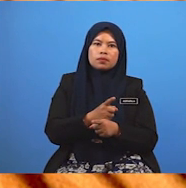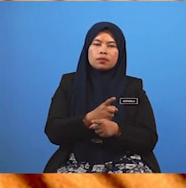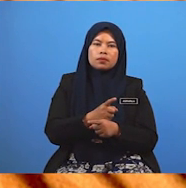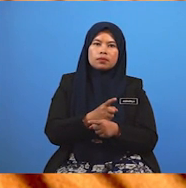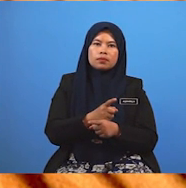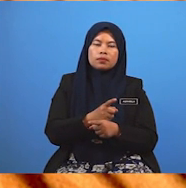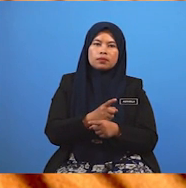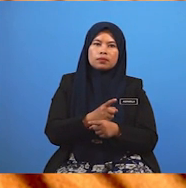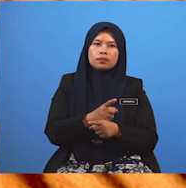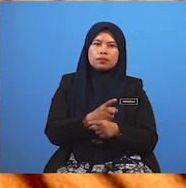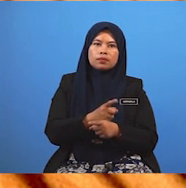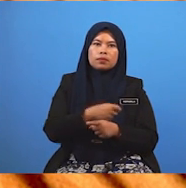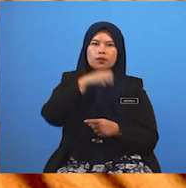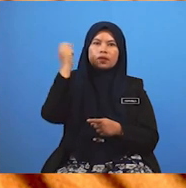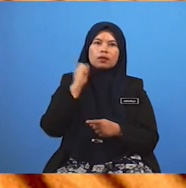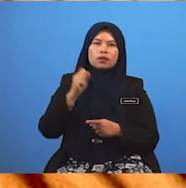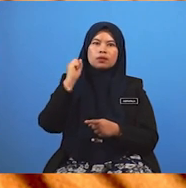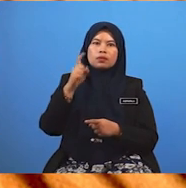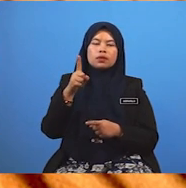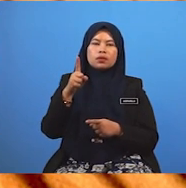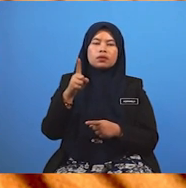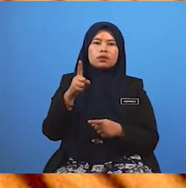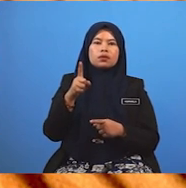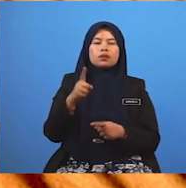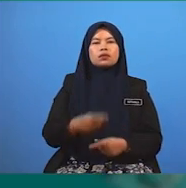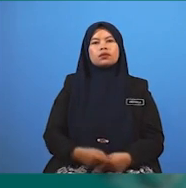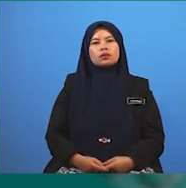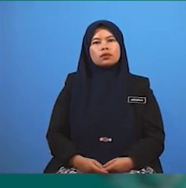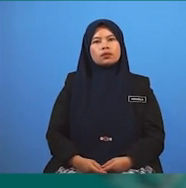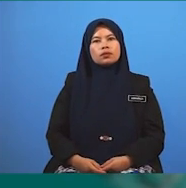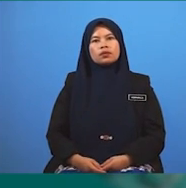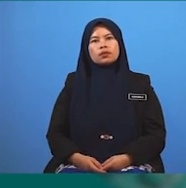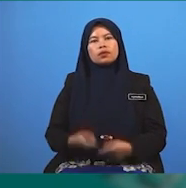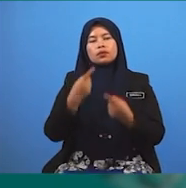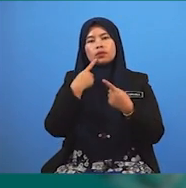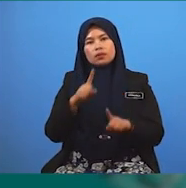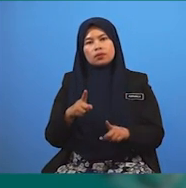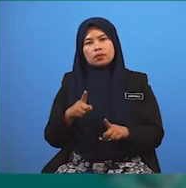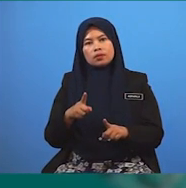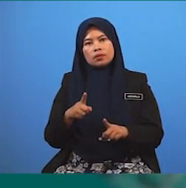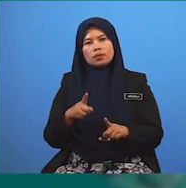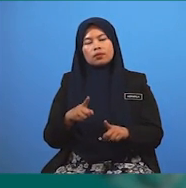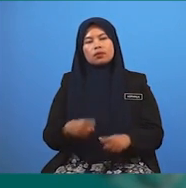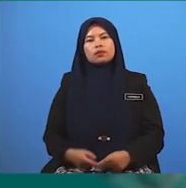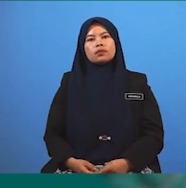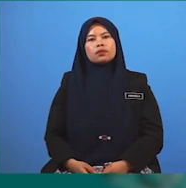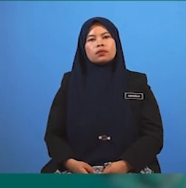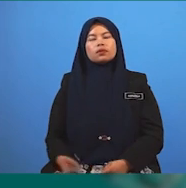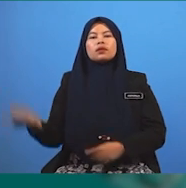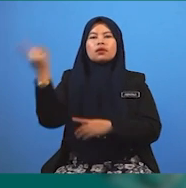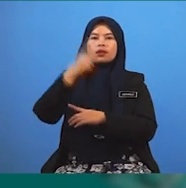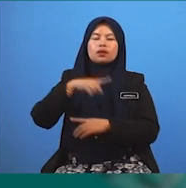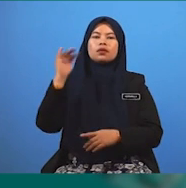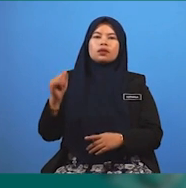Bagi soalan yang pertama, jawapannya ialah pengertian Al-Waqi'ah ialah hari yang